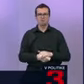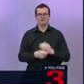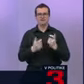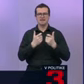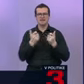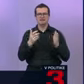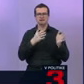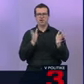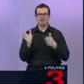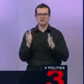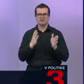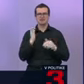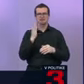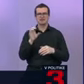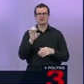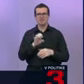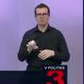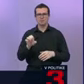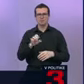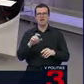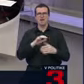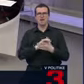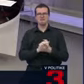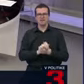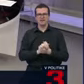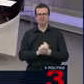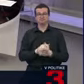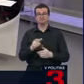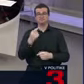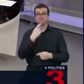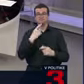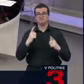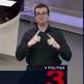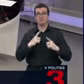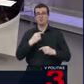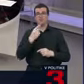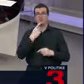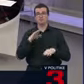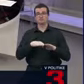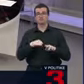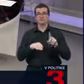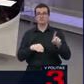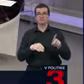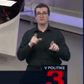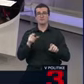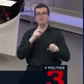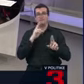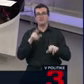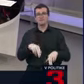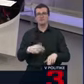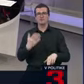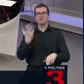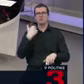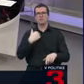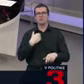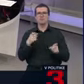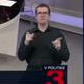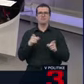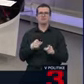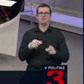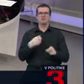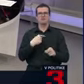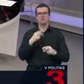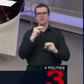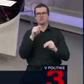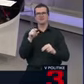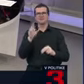jasnej orientácie smer Európa a mier. Hovoríte, že čakáme na vyjadrenie Zuzany Čaputové. To je síce pravda, ale mali sme už takú malú ochutnávku v